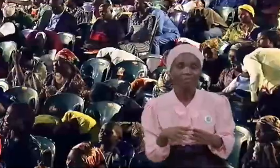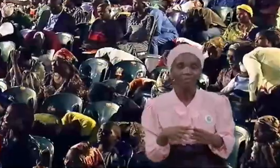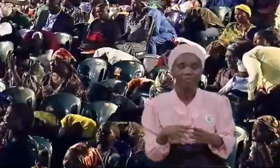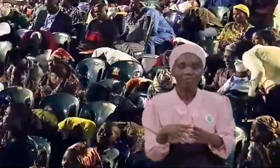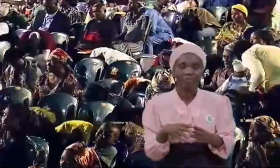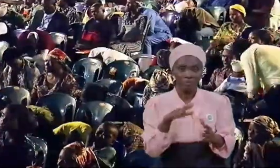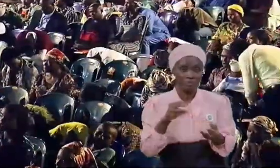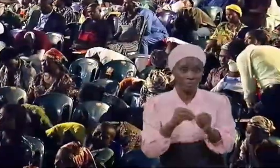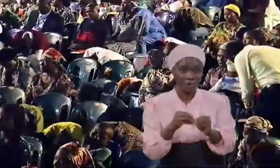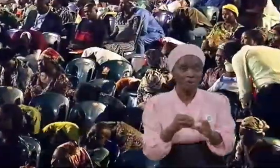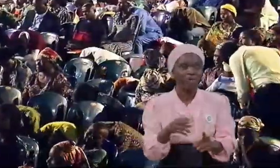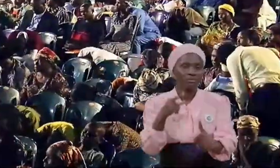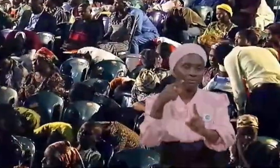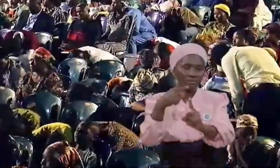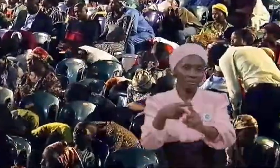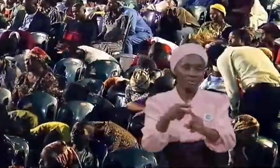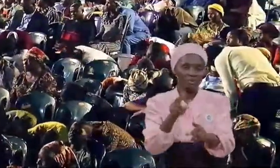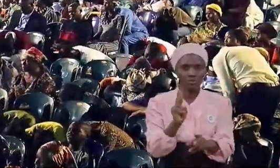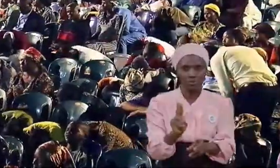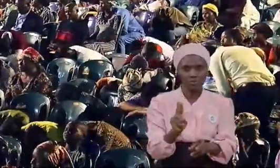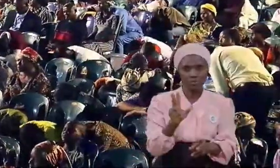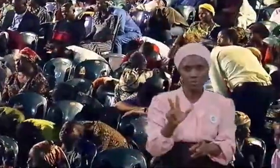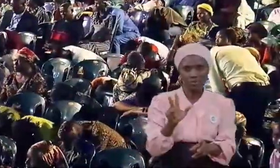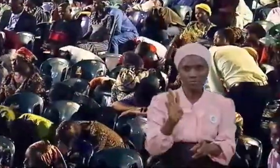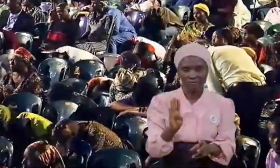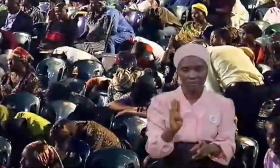messages WhatsApp. Plus 234